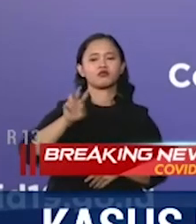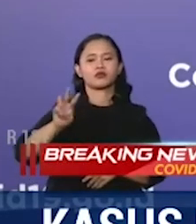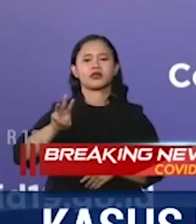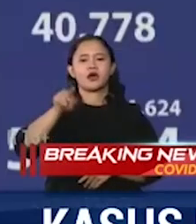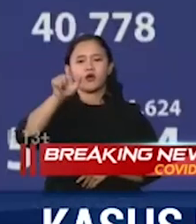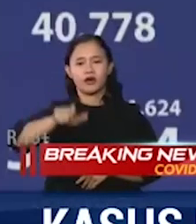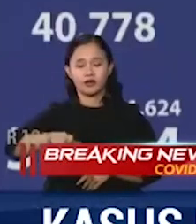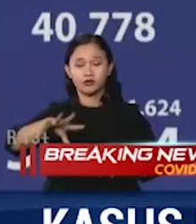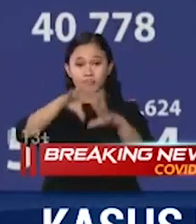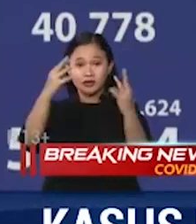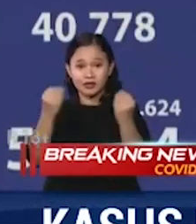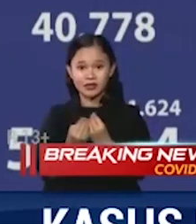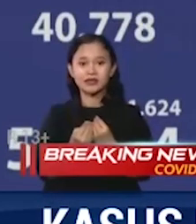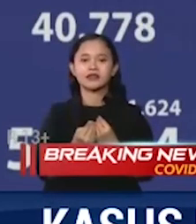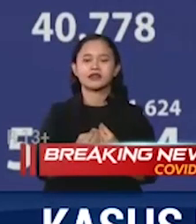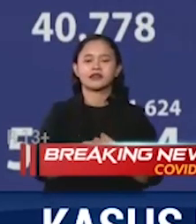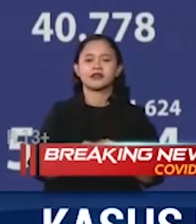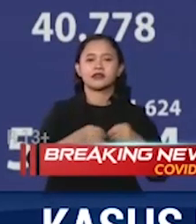2.987